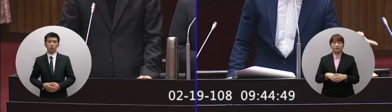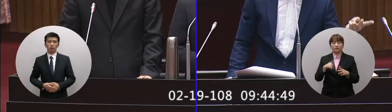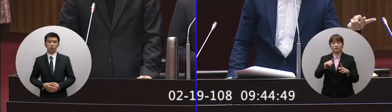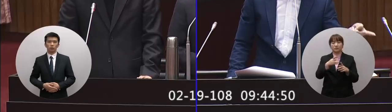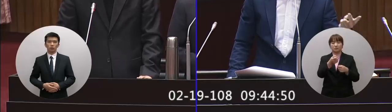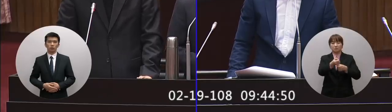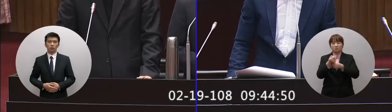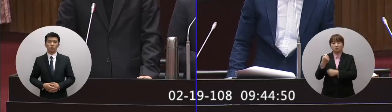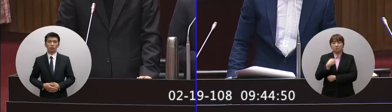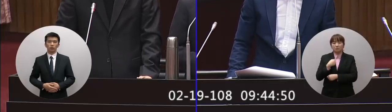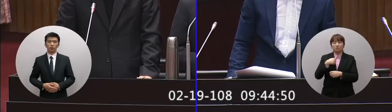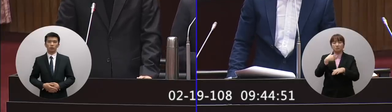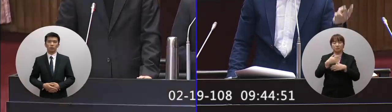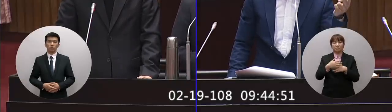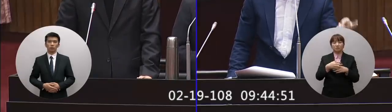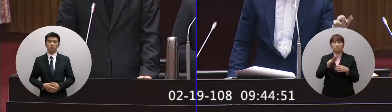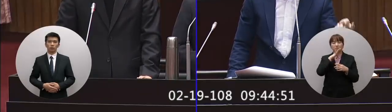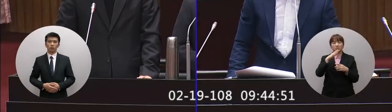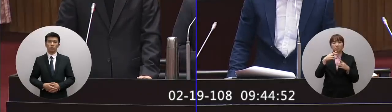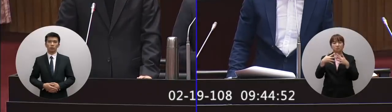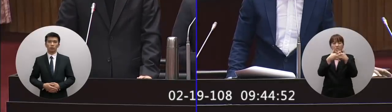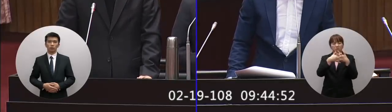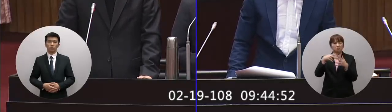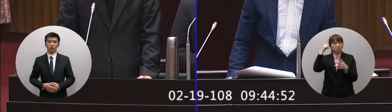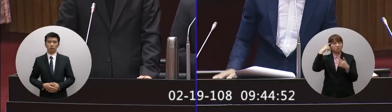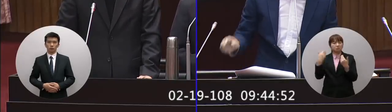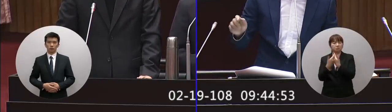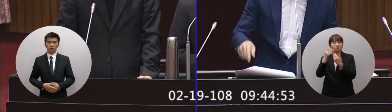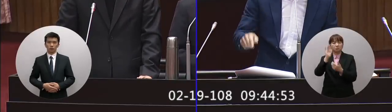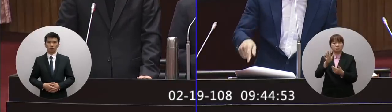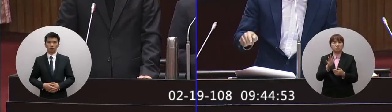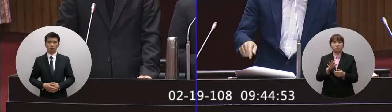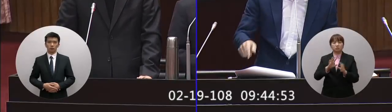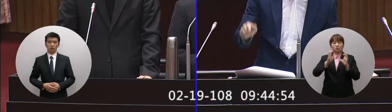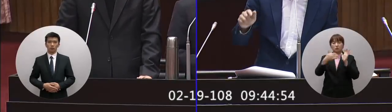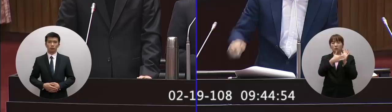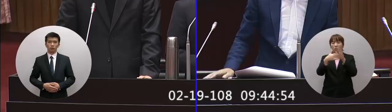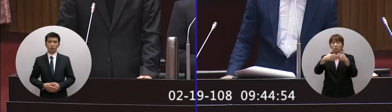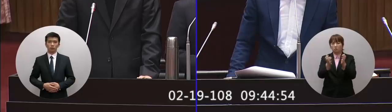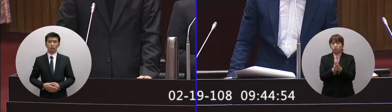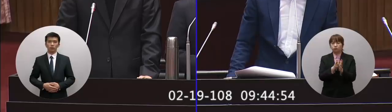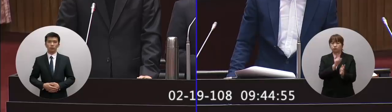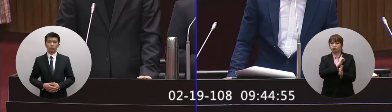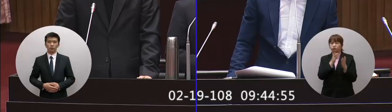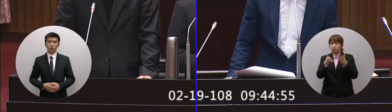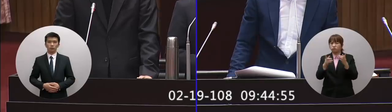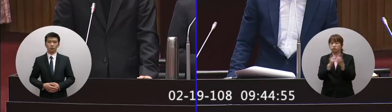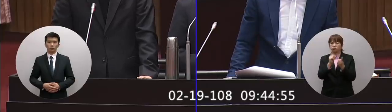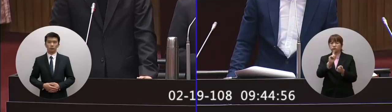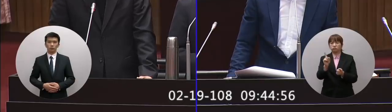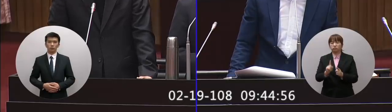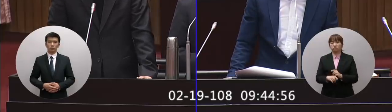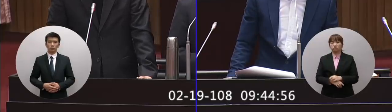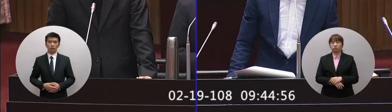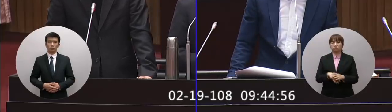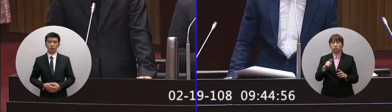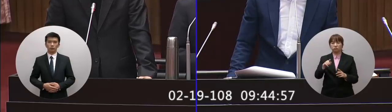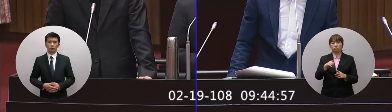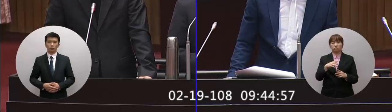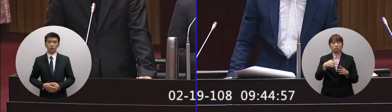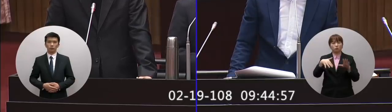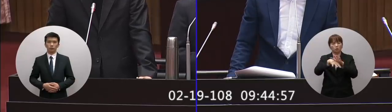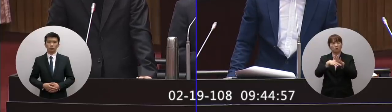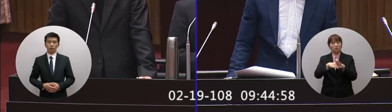下说美国人有意见，一下说两天都撑不下去，我们的国防部就是这样的态度吗？讲官样文章